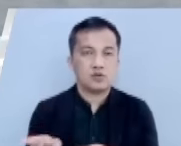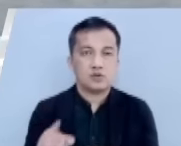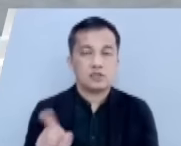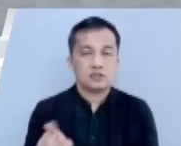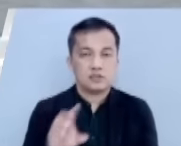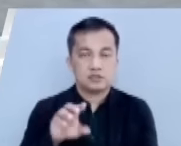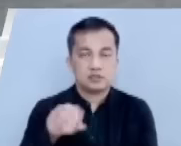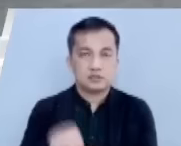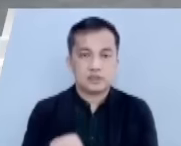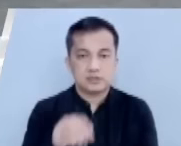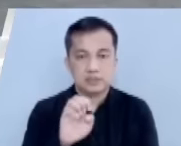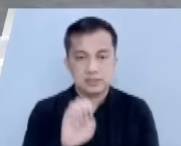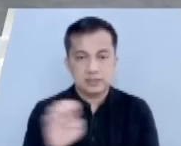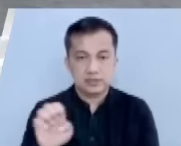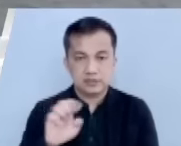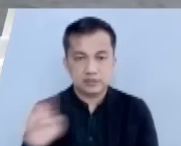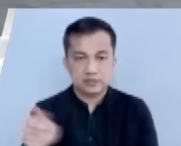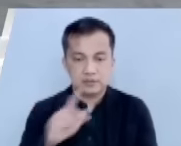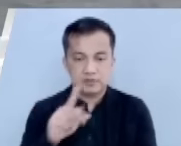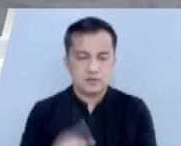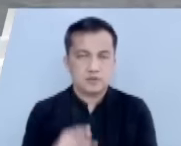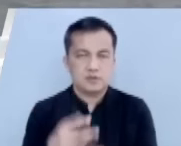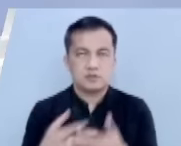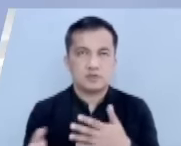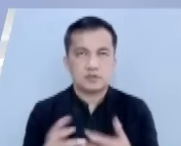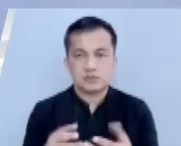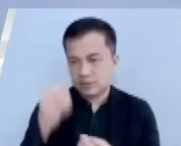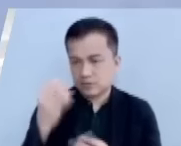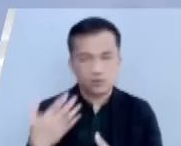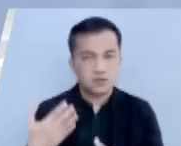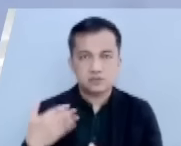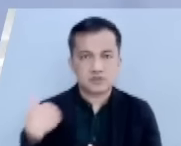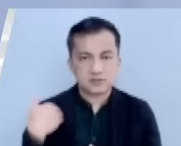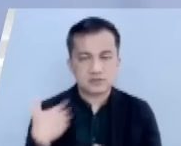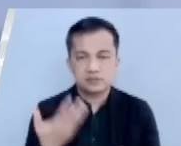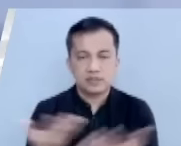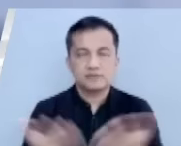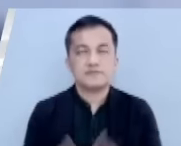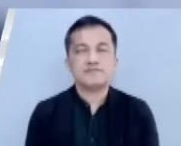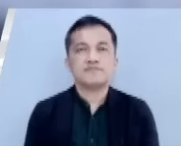ng Pilipinas, bagamat hindi sinabi kung saan.